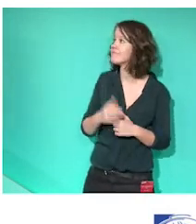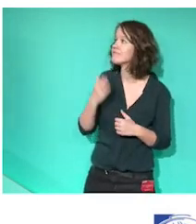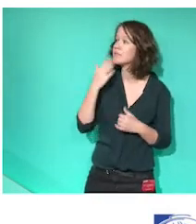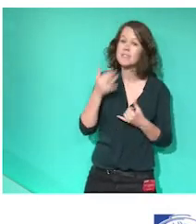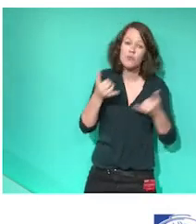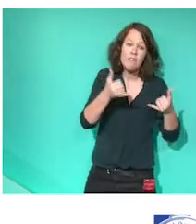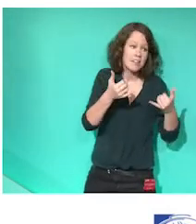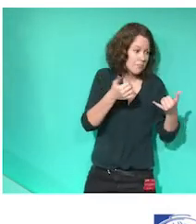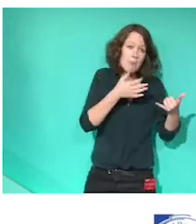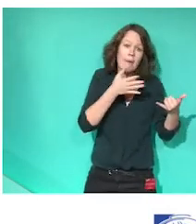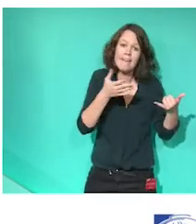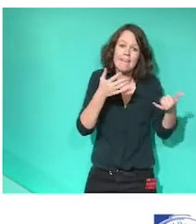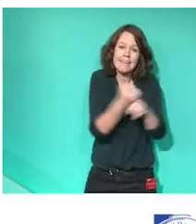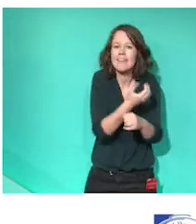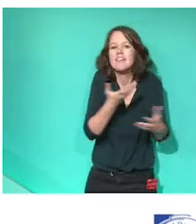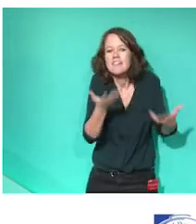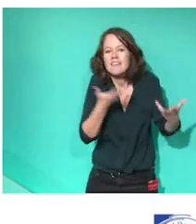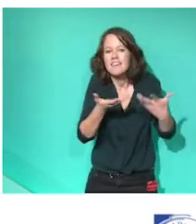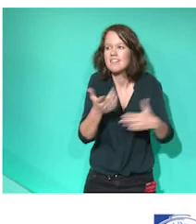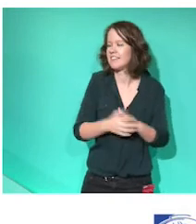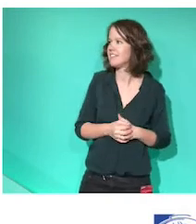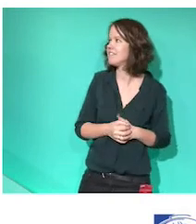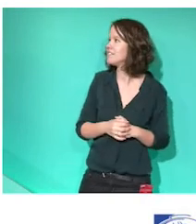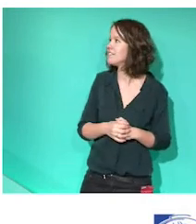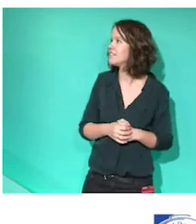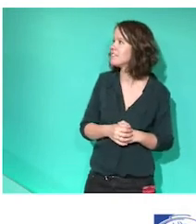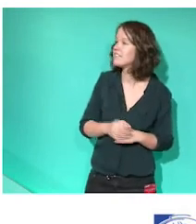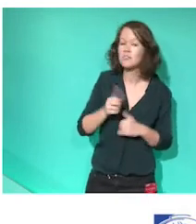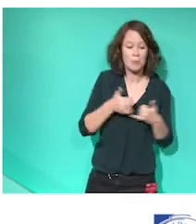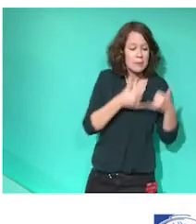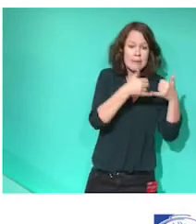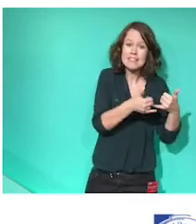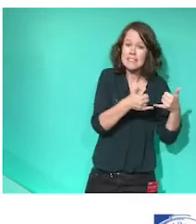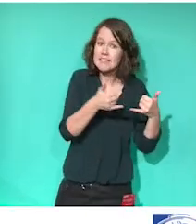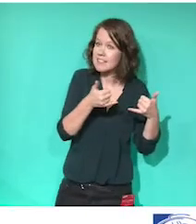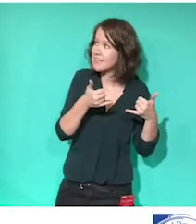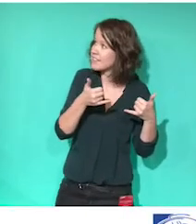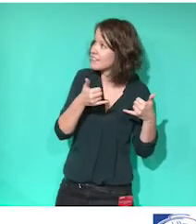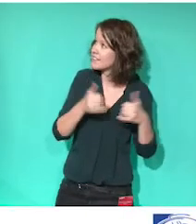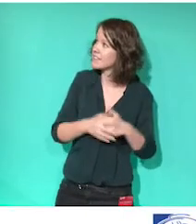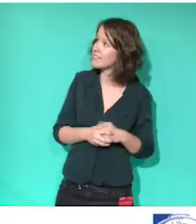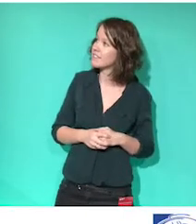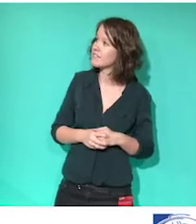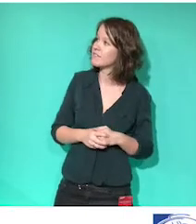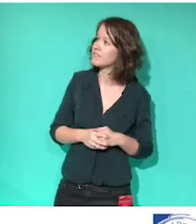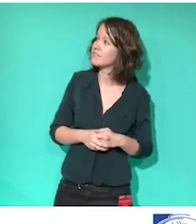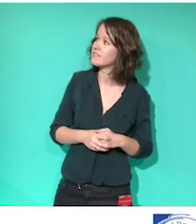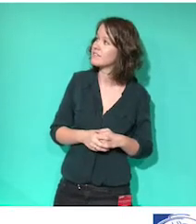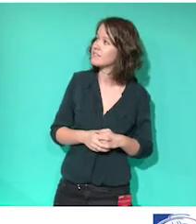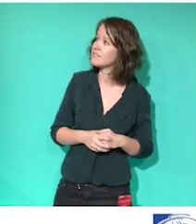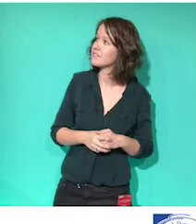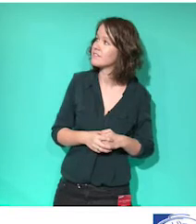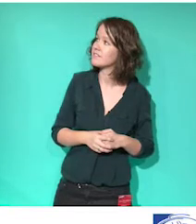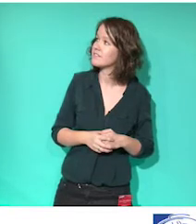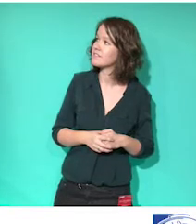pas le trophée, on ne va pas avoir de lauréate, ça ne va pas le faire du tout. Ah, donc, le premier prix qu'on vous remet... Cher Pascal, c'est pour Oran